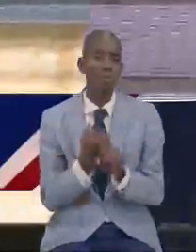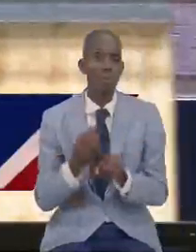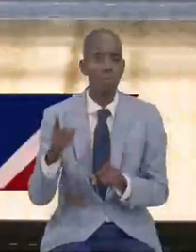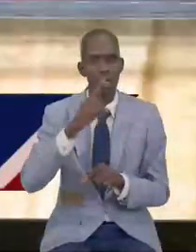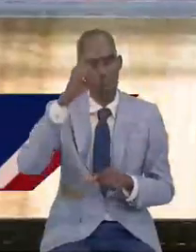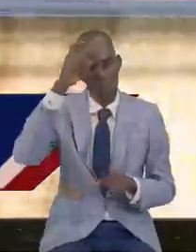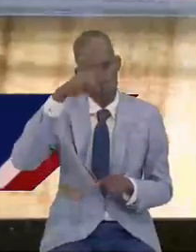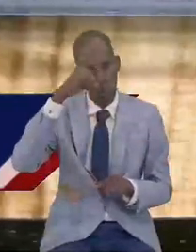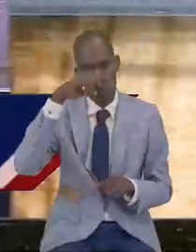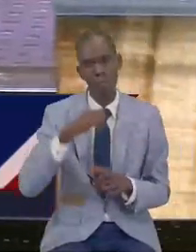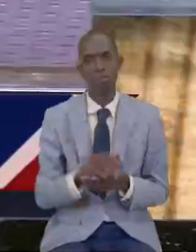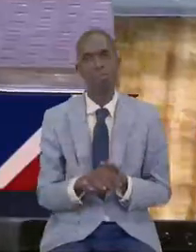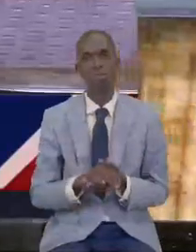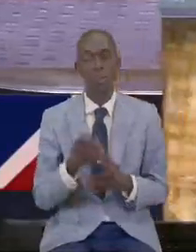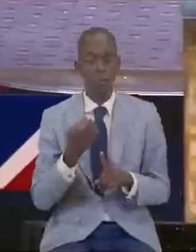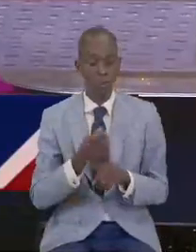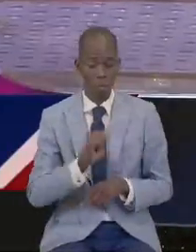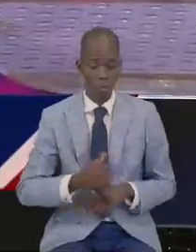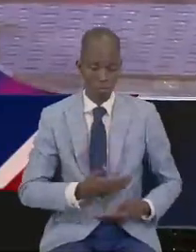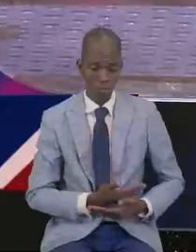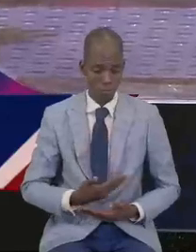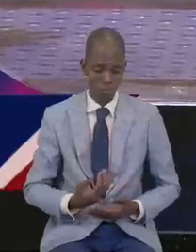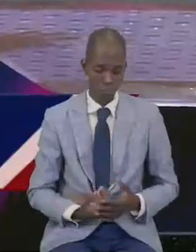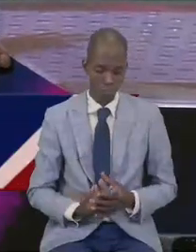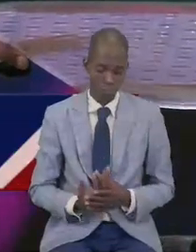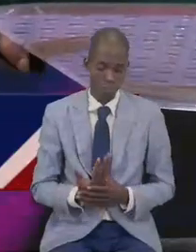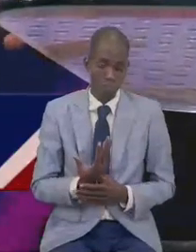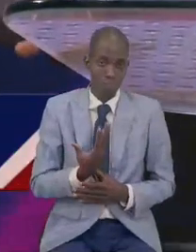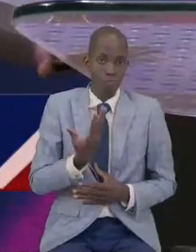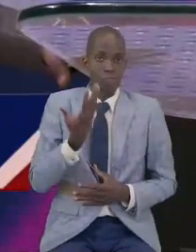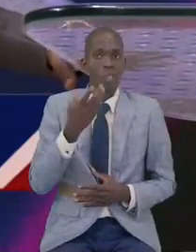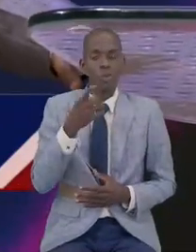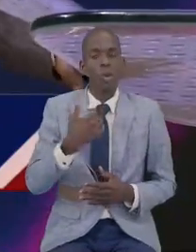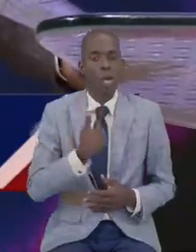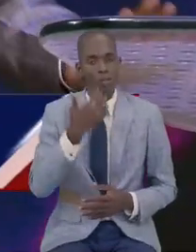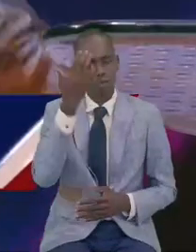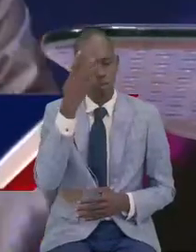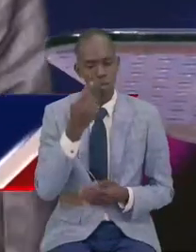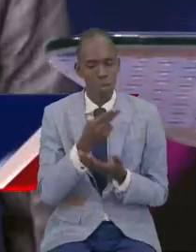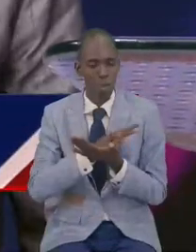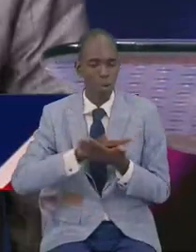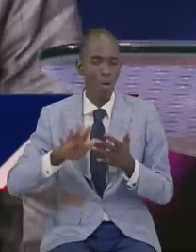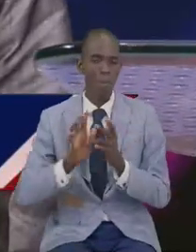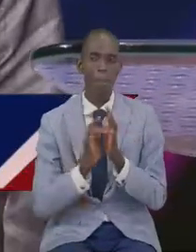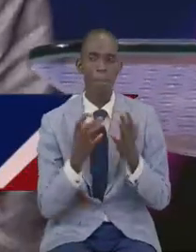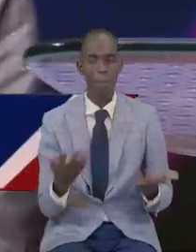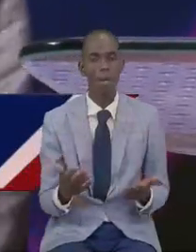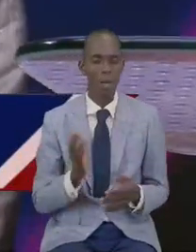Dès ton enfance, tu connais les saintes lettres qui peuvent te rendre sage à salut.